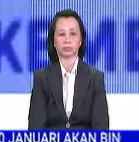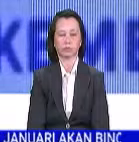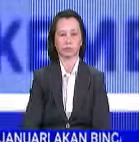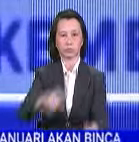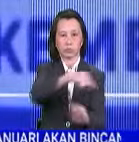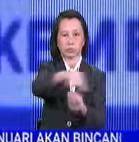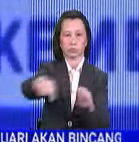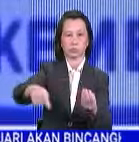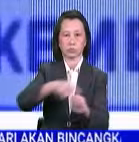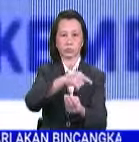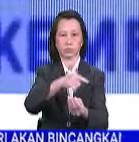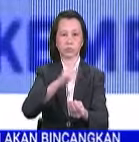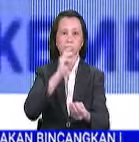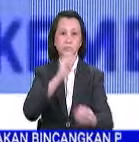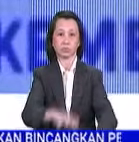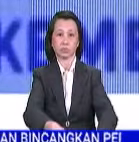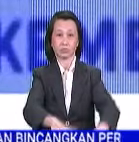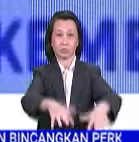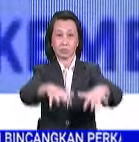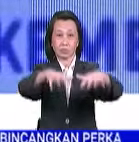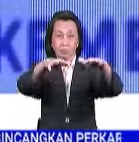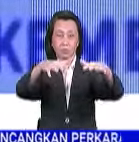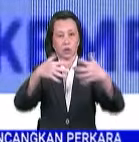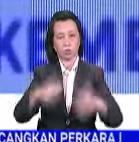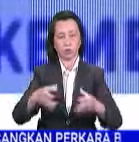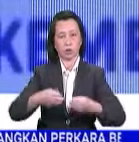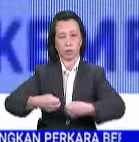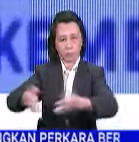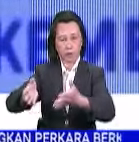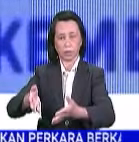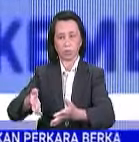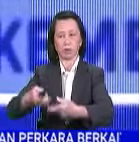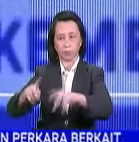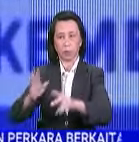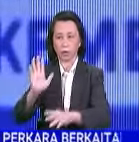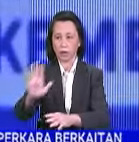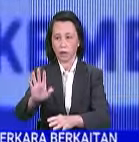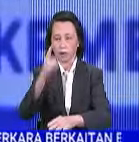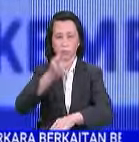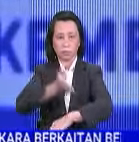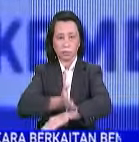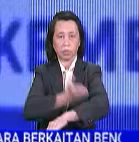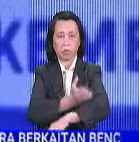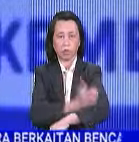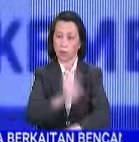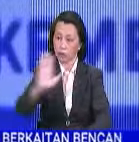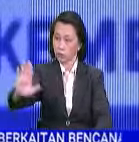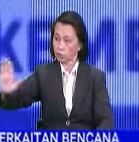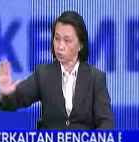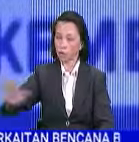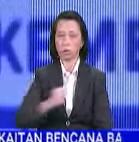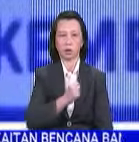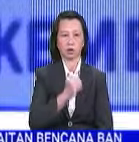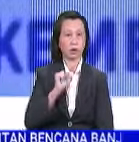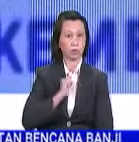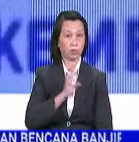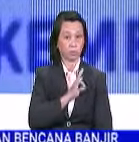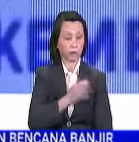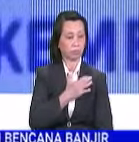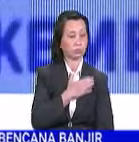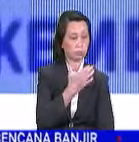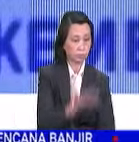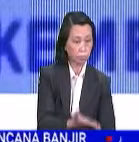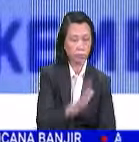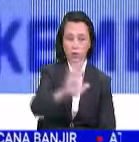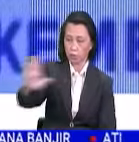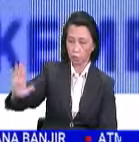Situasi banjir telah membuka ruang untuk kita mempertingkatkan komitmen kita sebagai